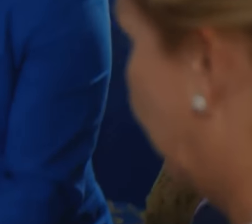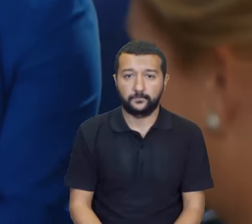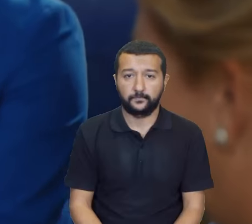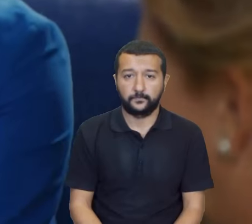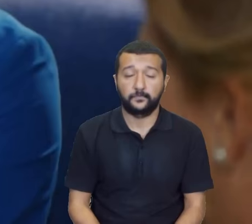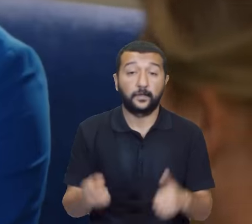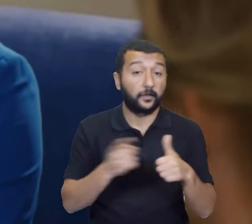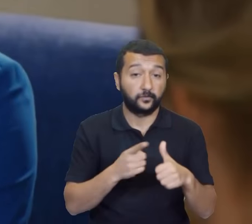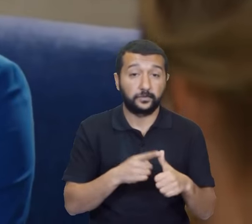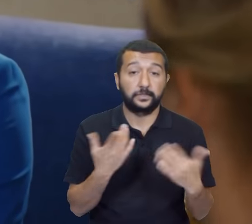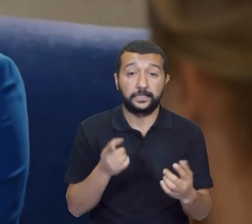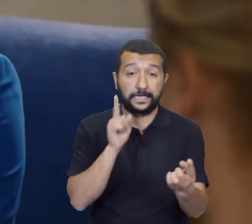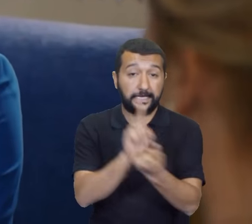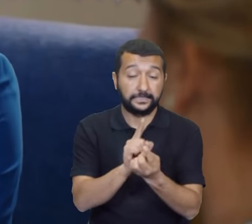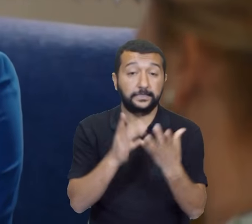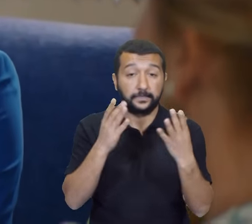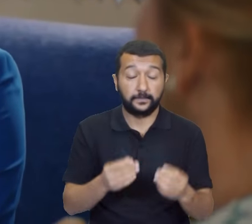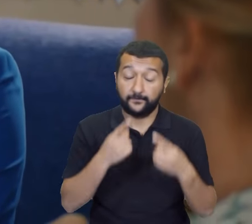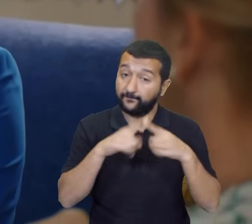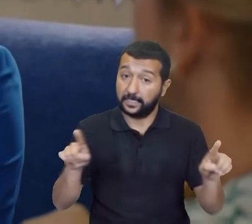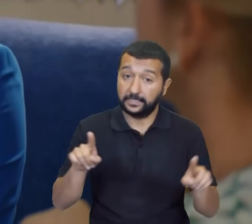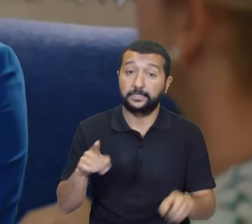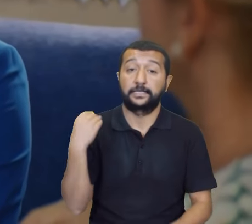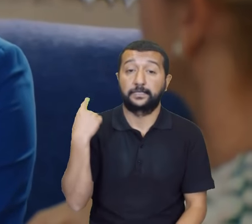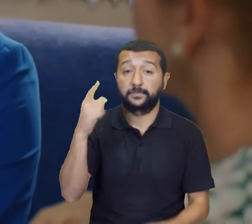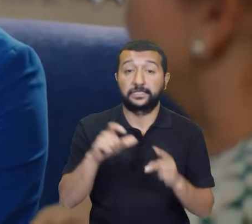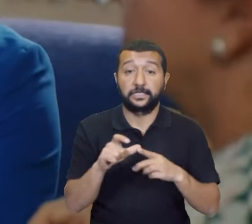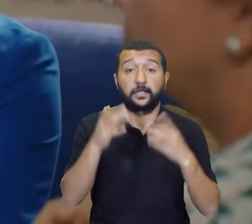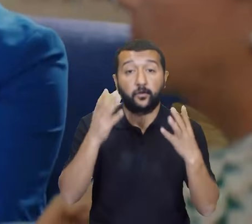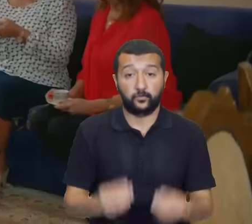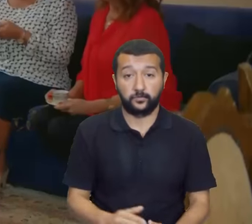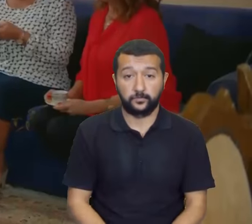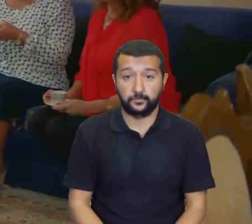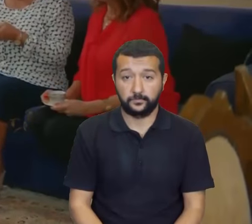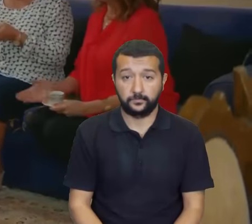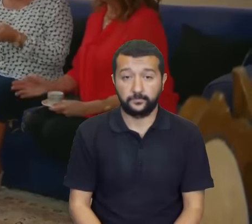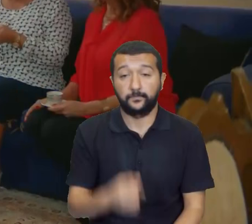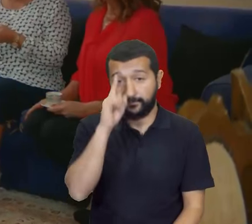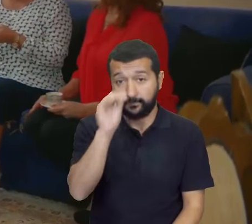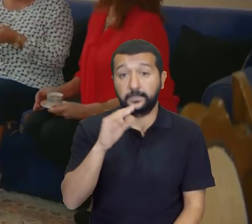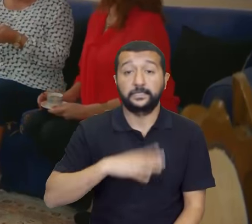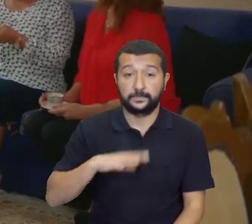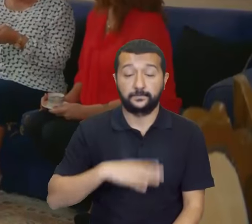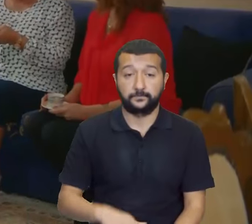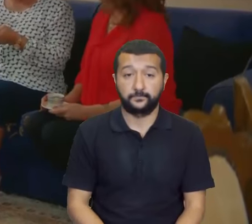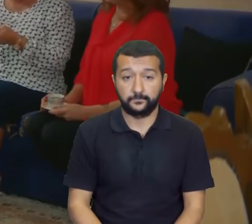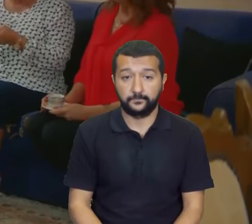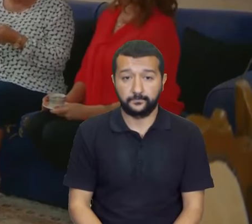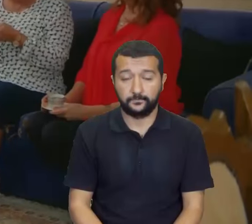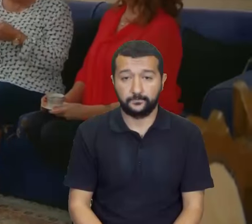pişirilmiş. Öncelikle karşınızda bambaşka bir Şener olduğunu belirtmek isterim.